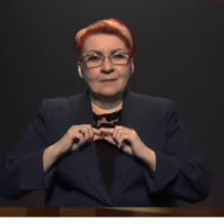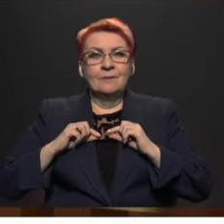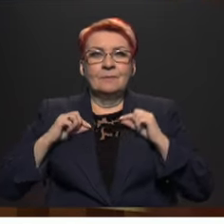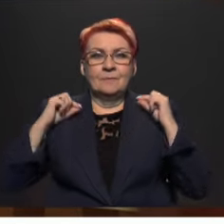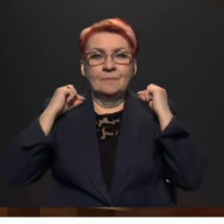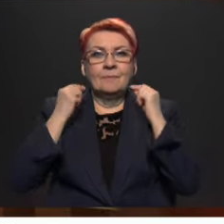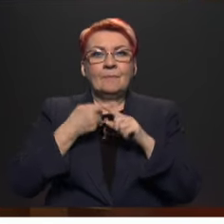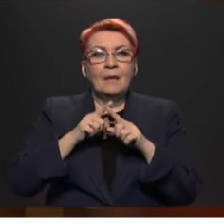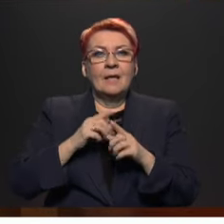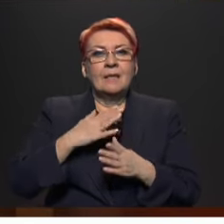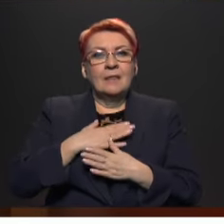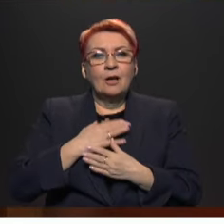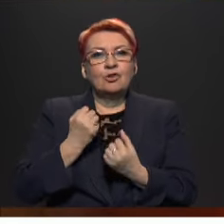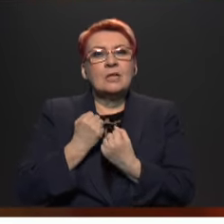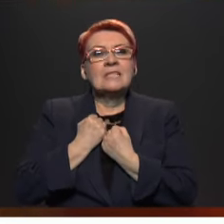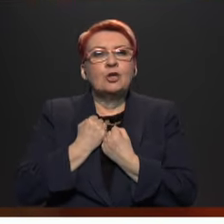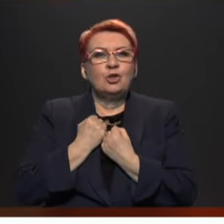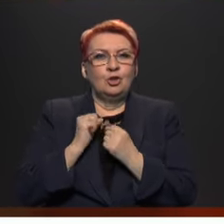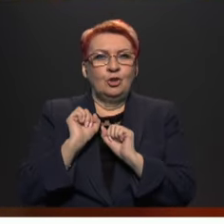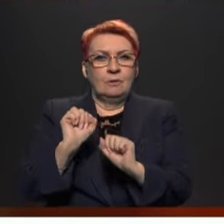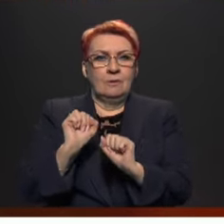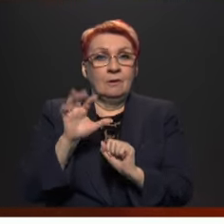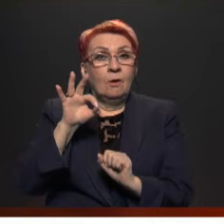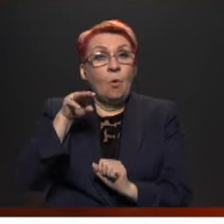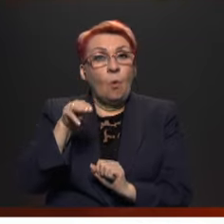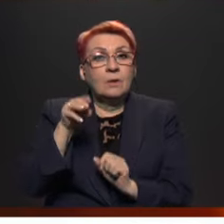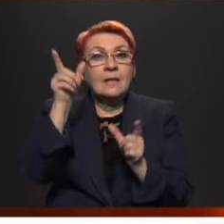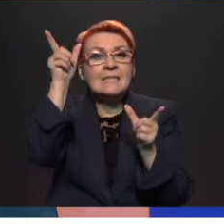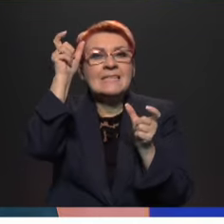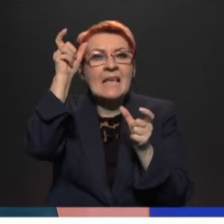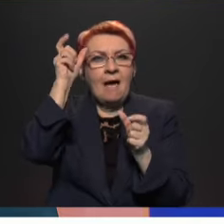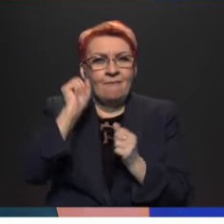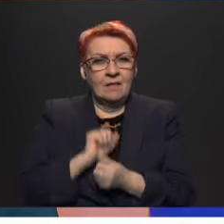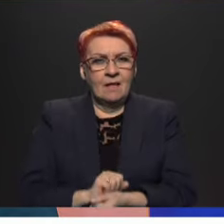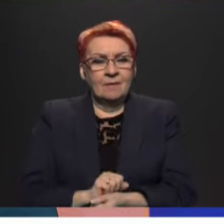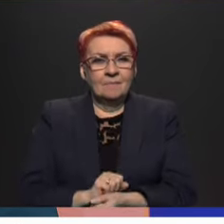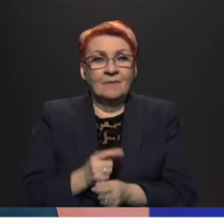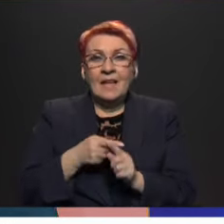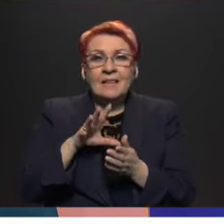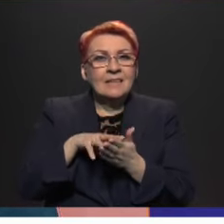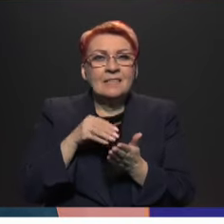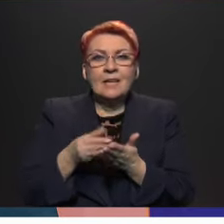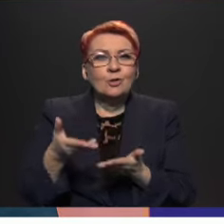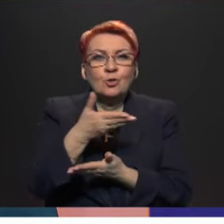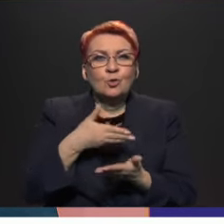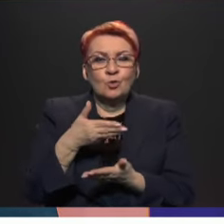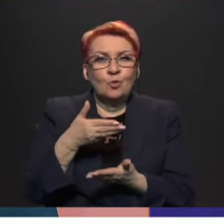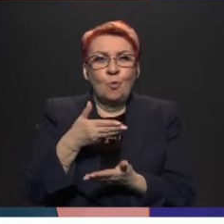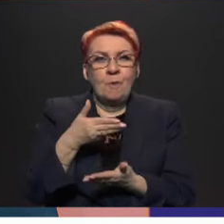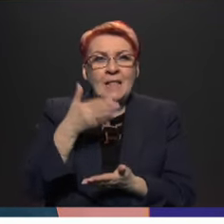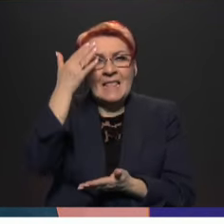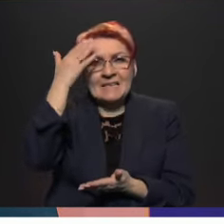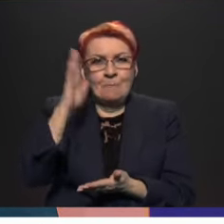крест – это наша защита от дьявола. Это не значит, что мы не способны грешить при